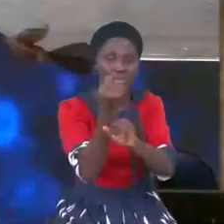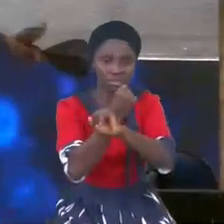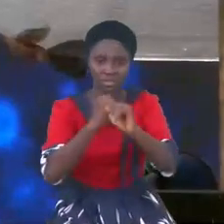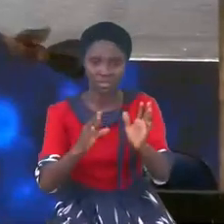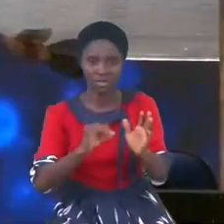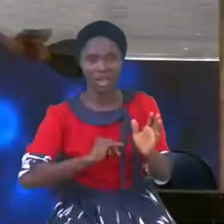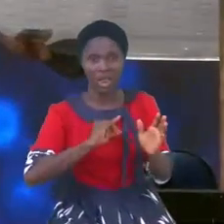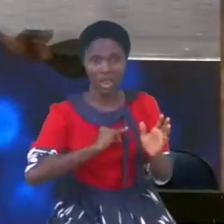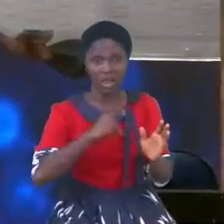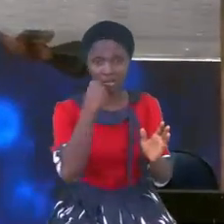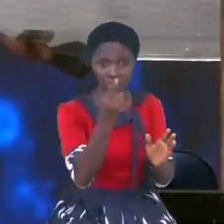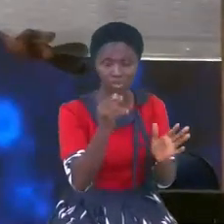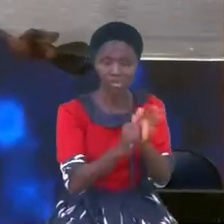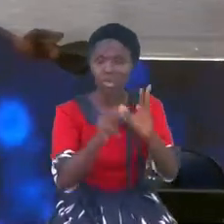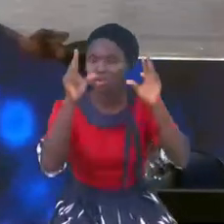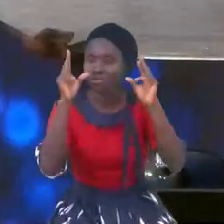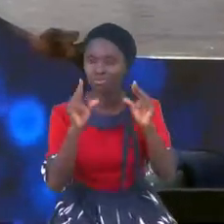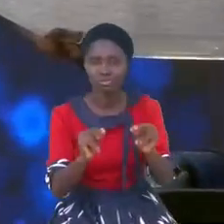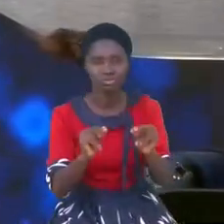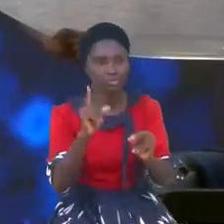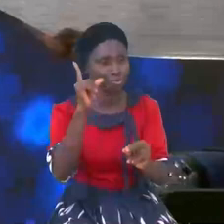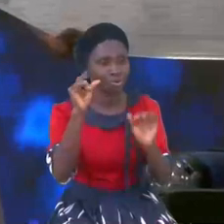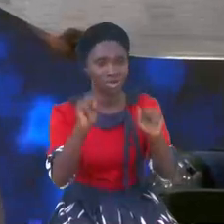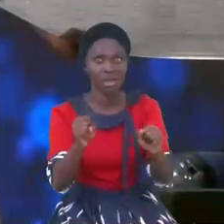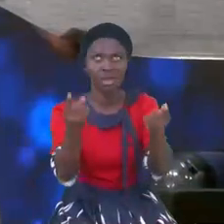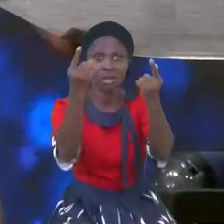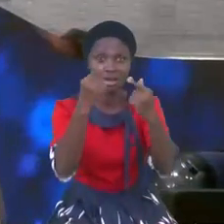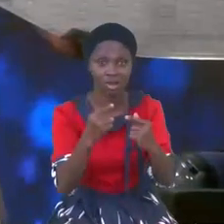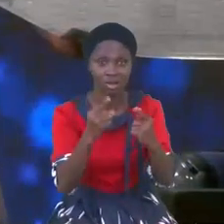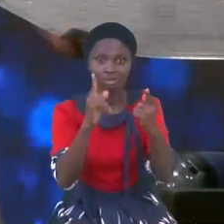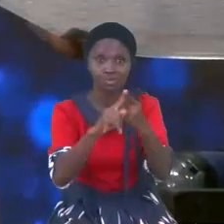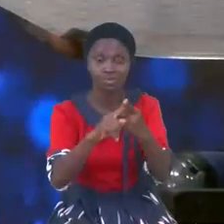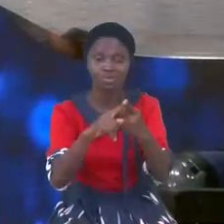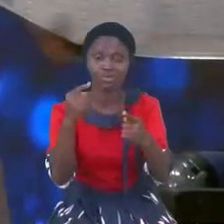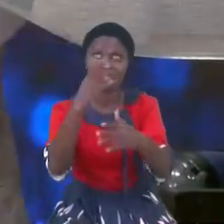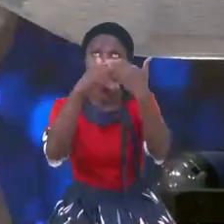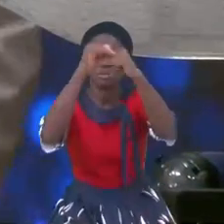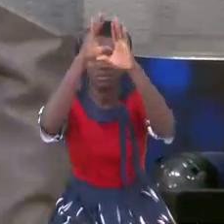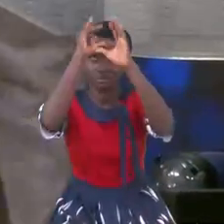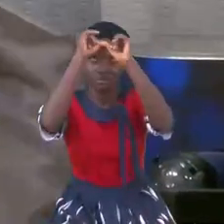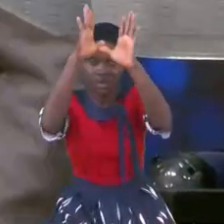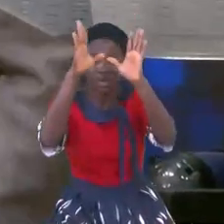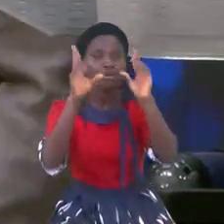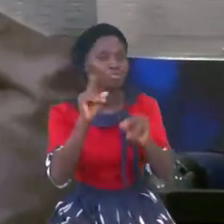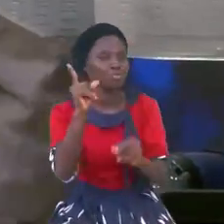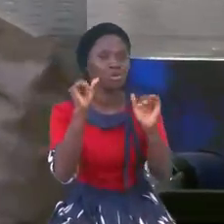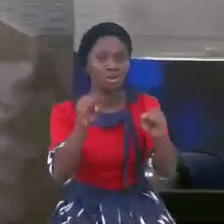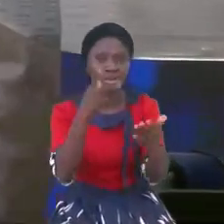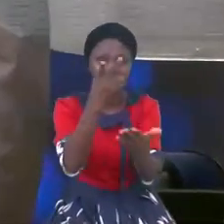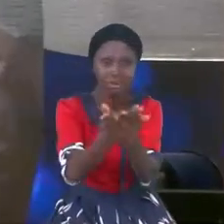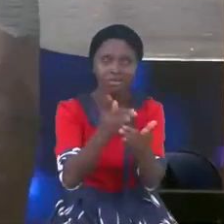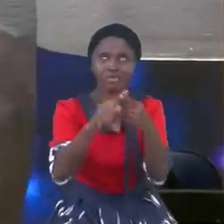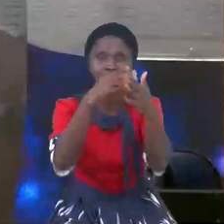personne qui puisse venir au Père Céleste. Il n'y a personne qui puisse aller à Dieu. Il n'y a personne qui puisse aller au ciel